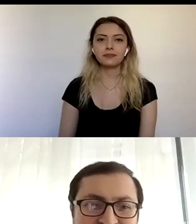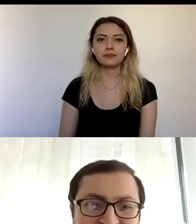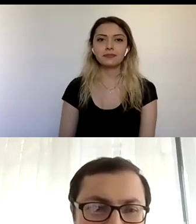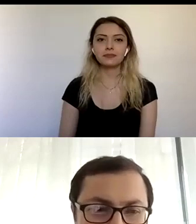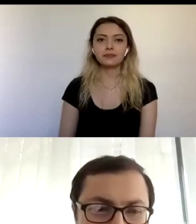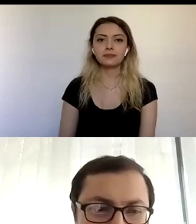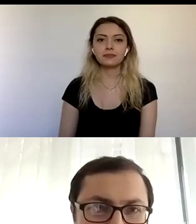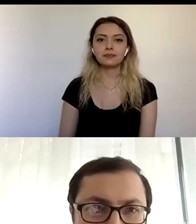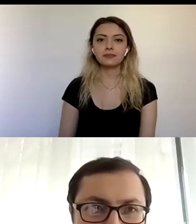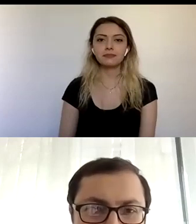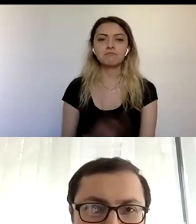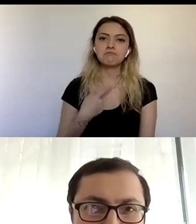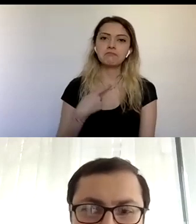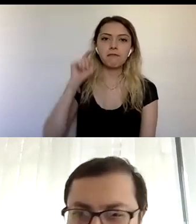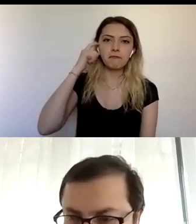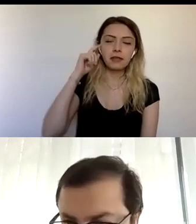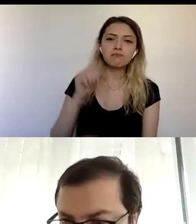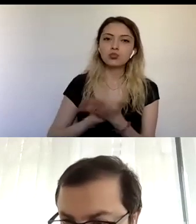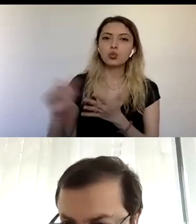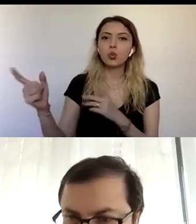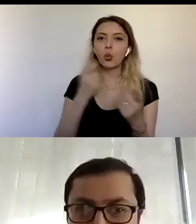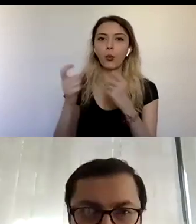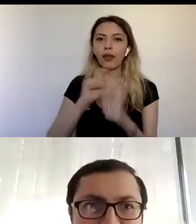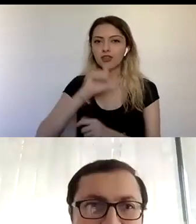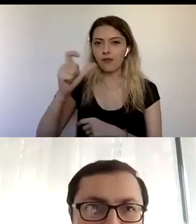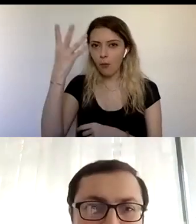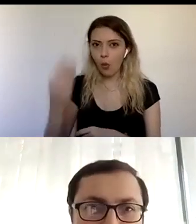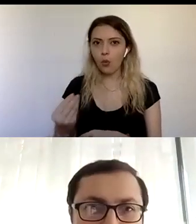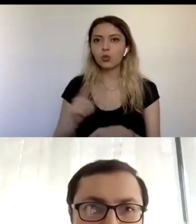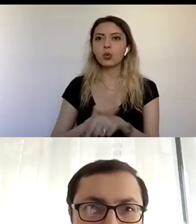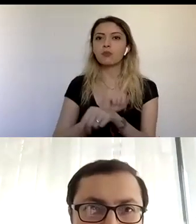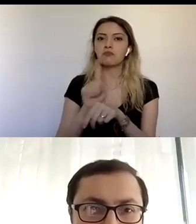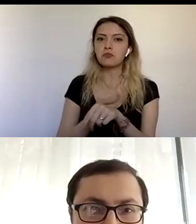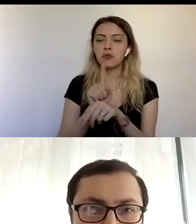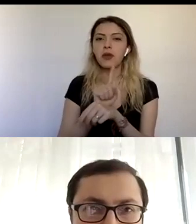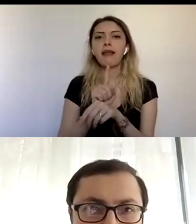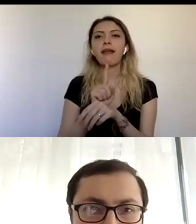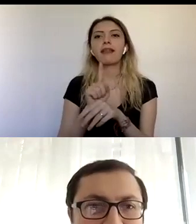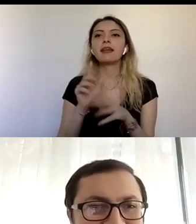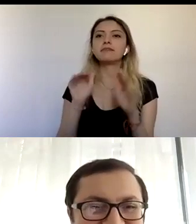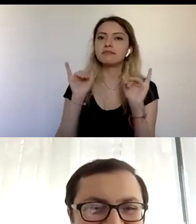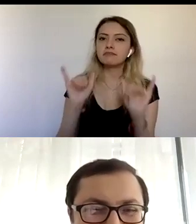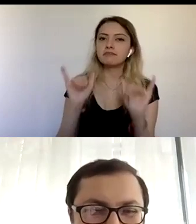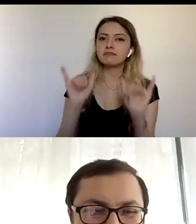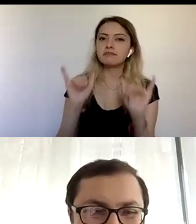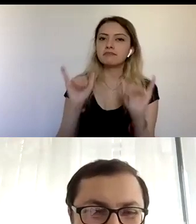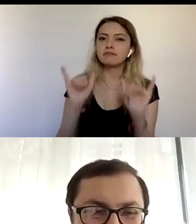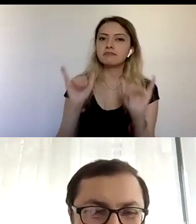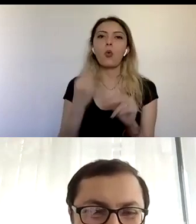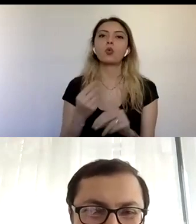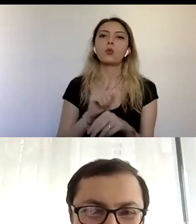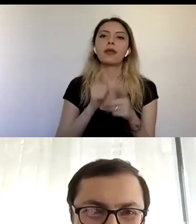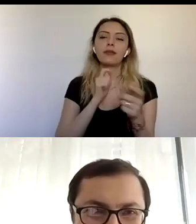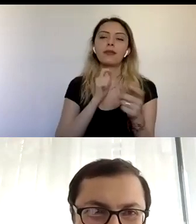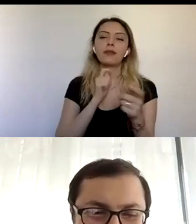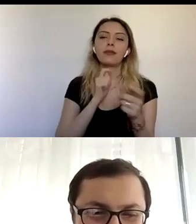Bence bütün soruların yanıtlandığı ve süreye de sadık kaldığınız bir sunum olduğu,